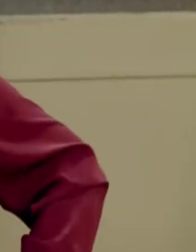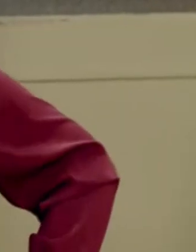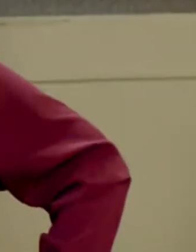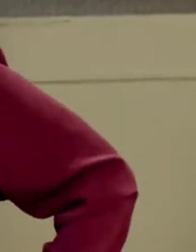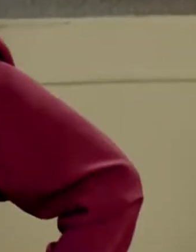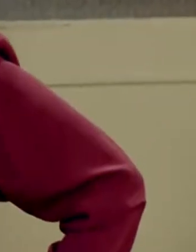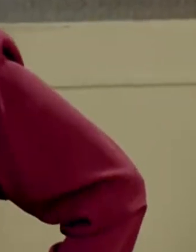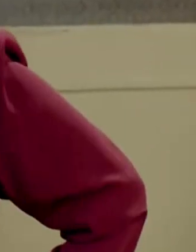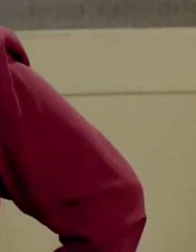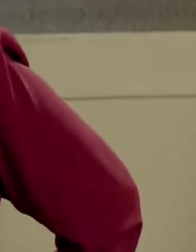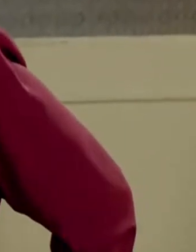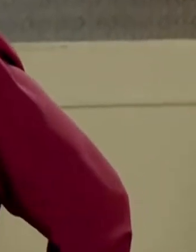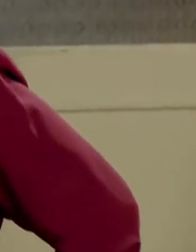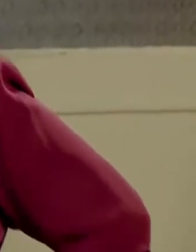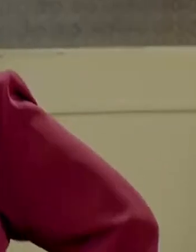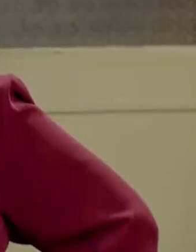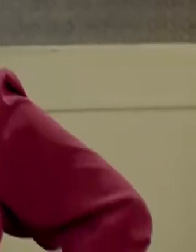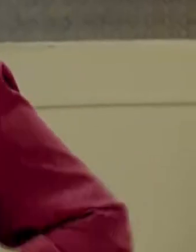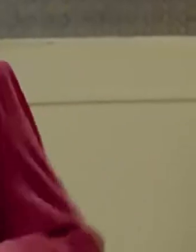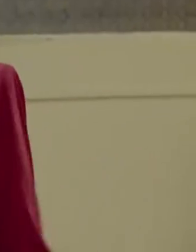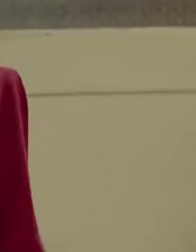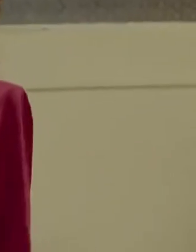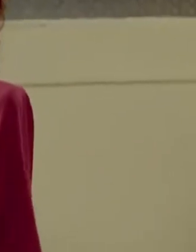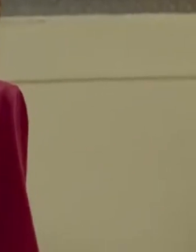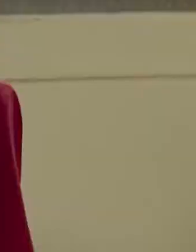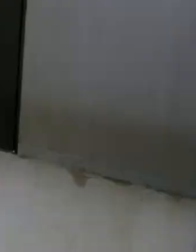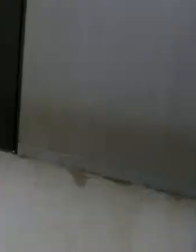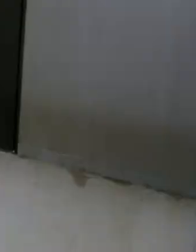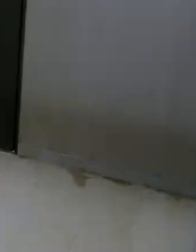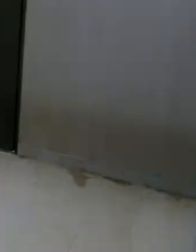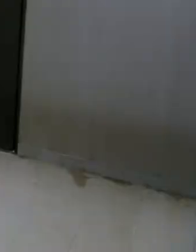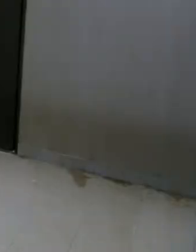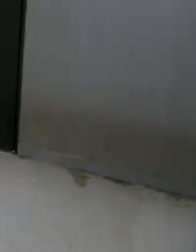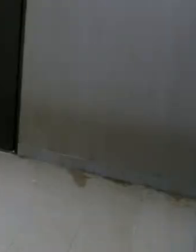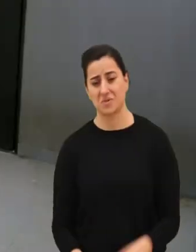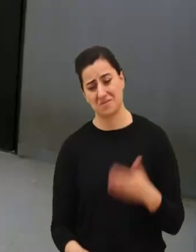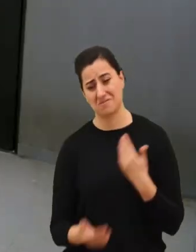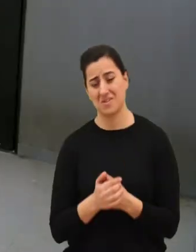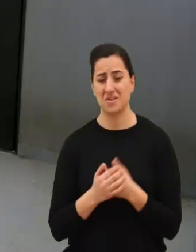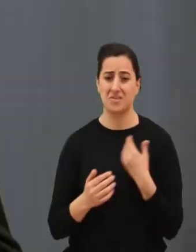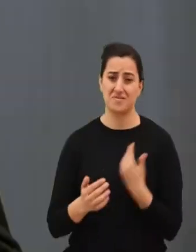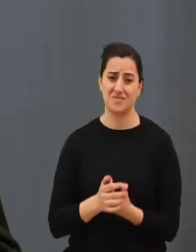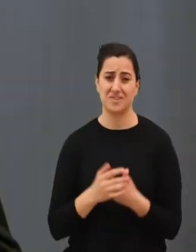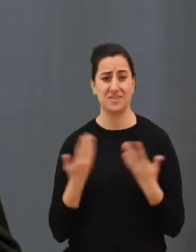bozuntuyla önüne döndü. Fatuhan'a görünmüyor. Aa, Ah ulan